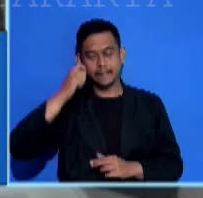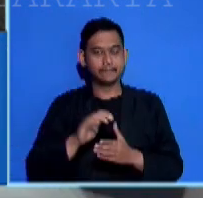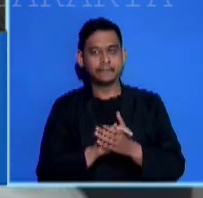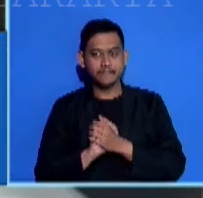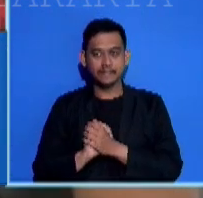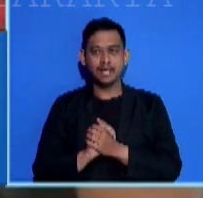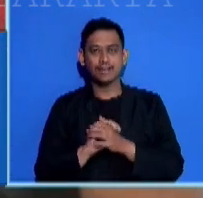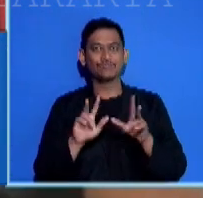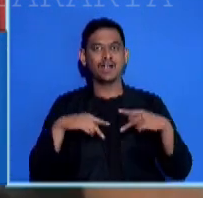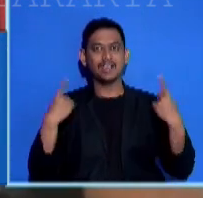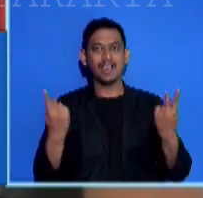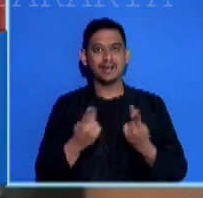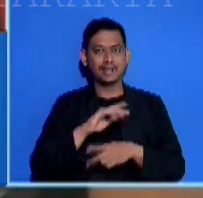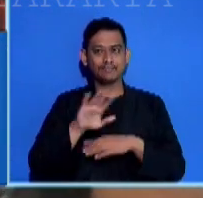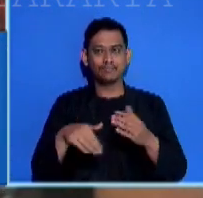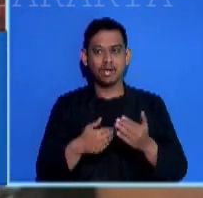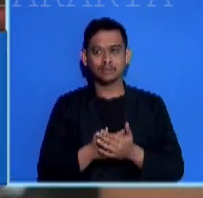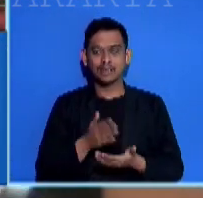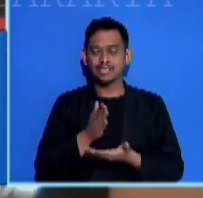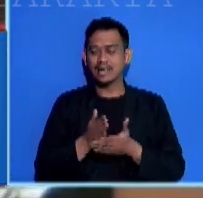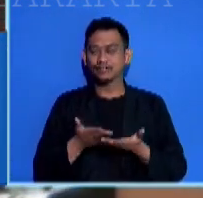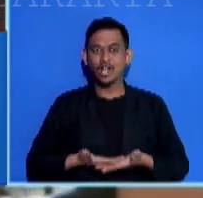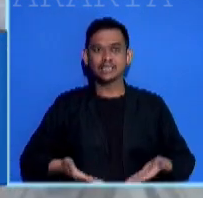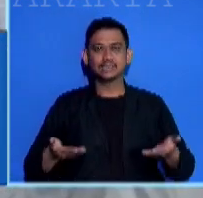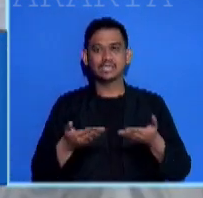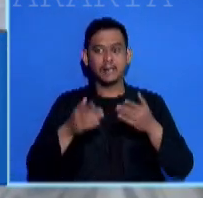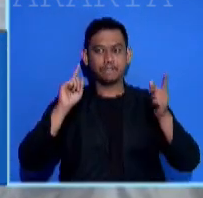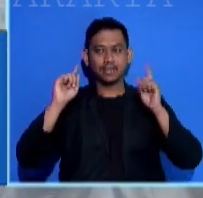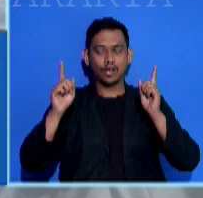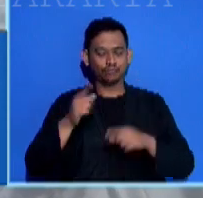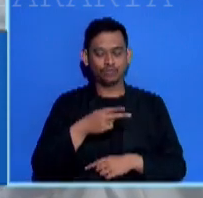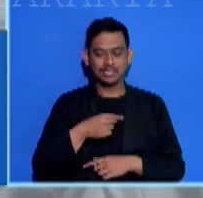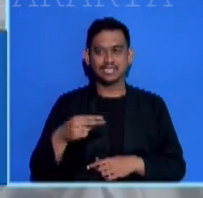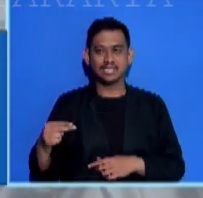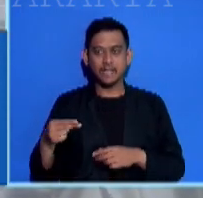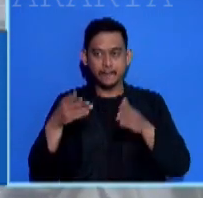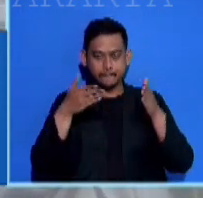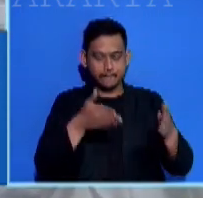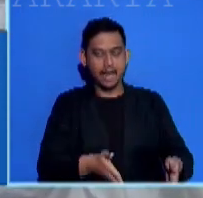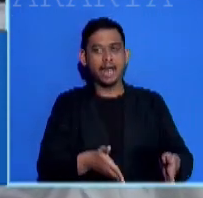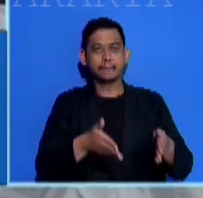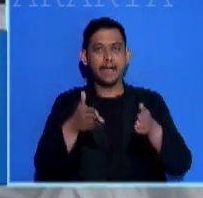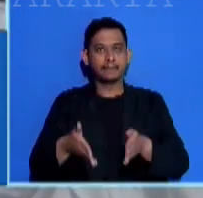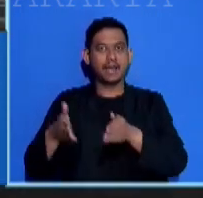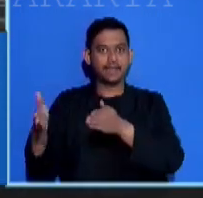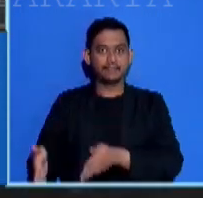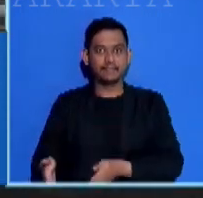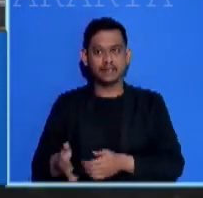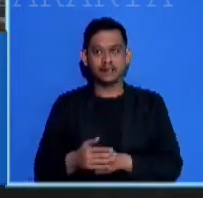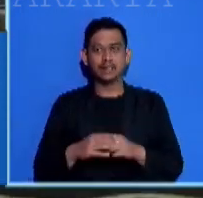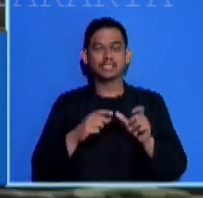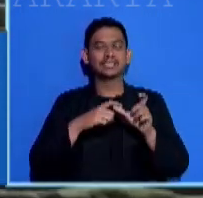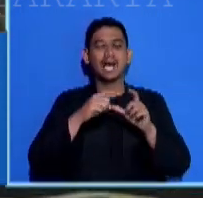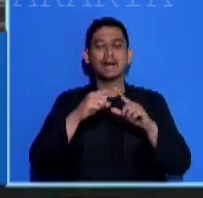dan budayawan di tengah situasi politik jelang pemilu di Indonesia. Makam seniman dan budayawan Giri Sabto merupakan gagasan